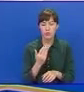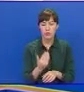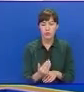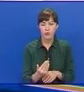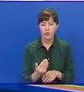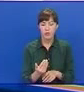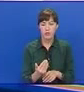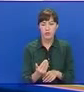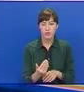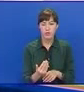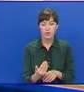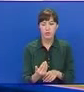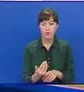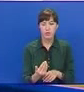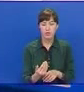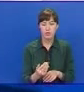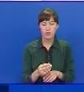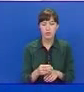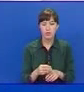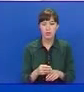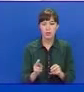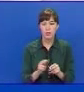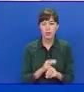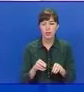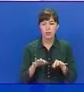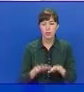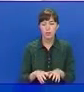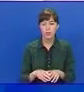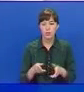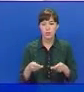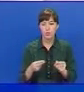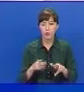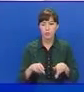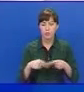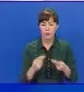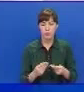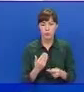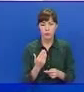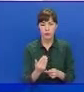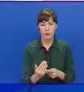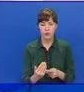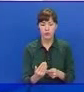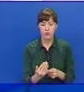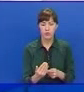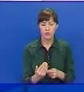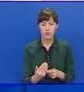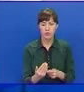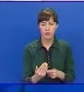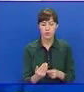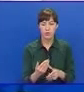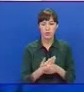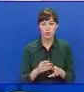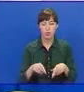олардың жаңағы жазылып емделіп кетуіне ықпалымды тигіземін. Оларға жаңағы